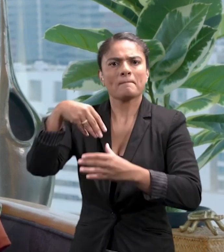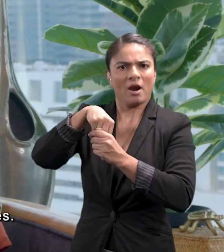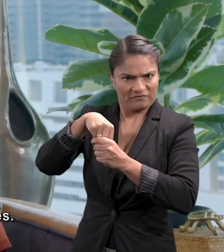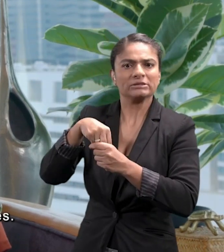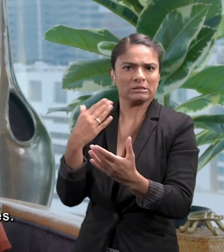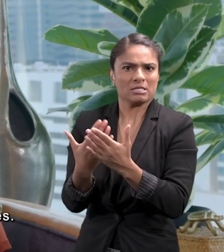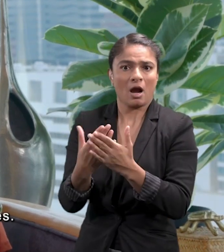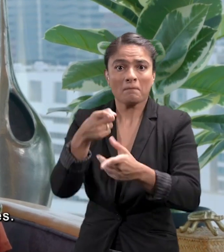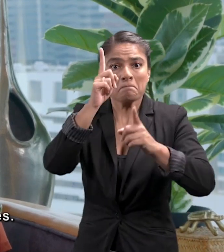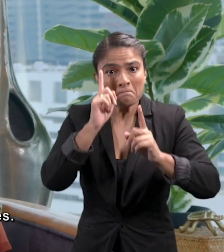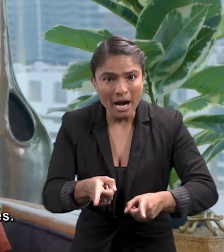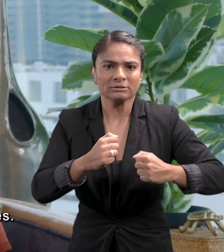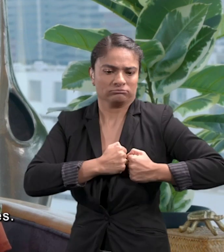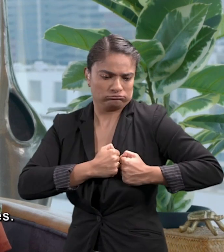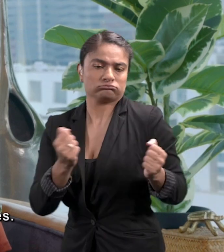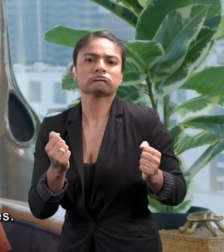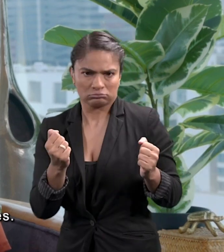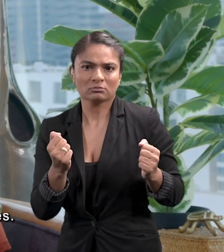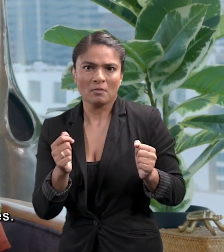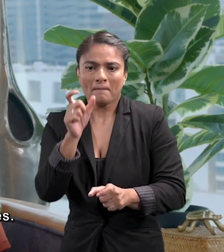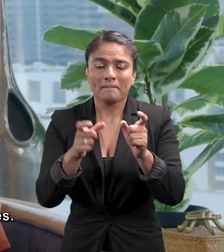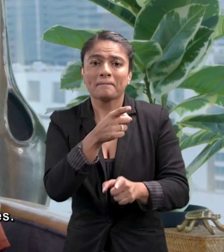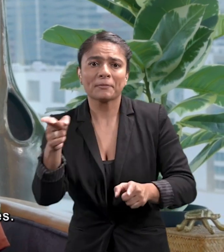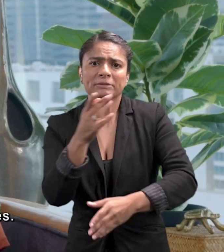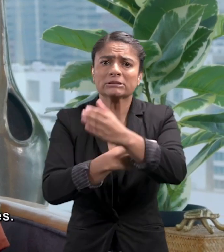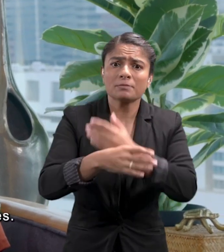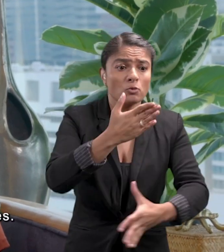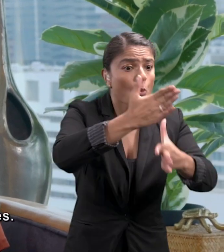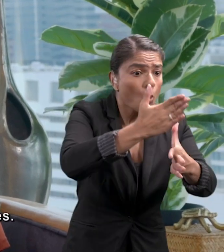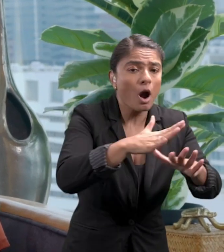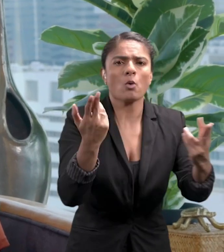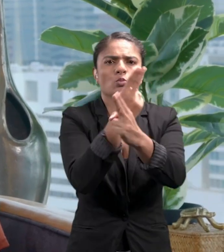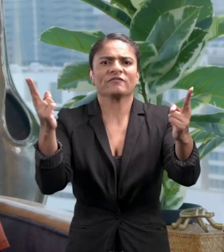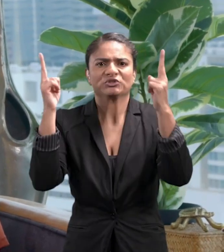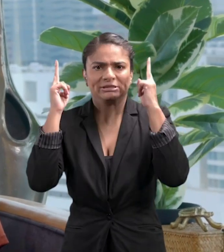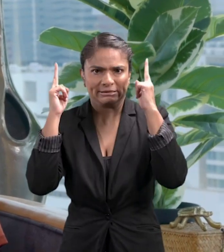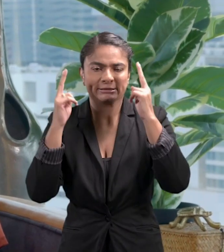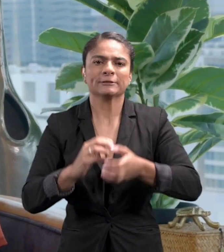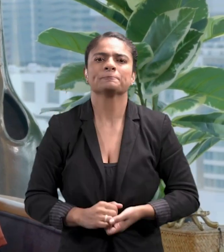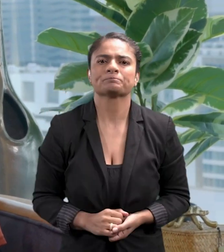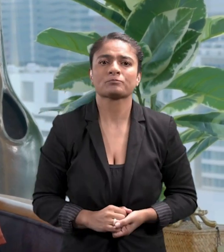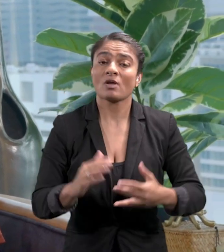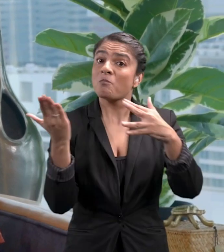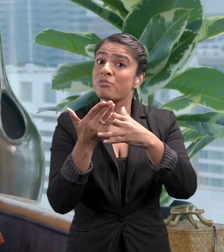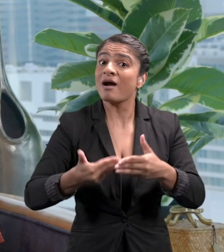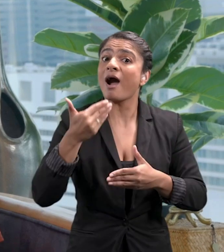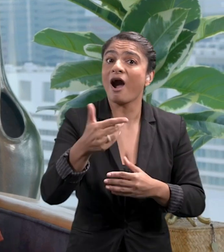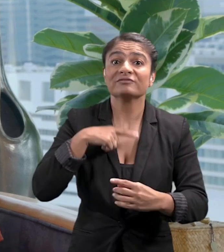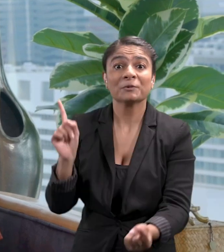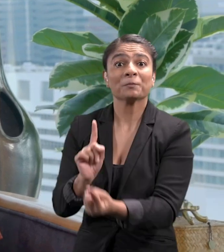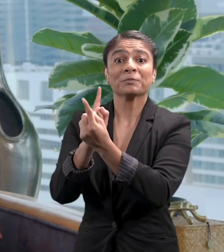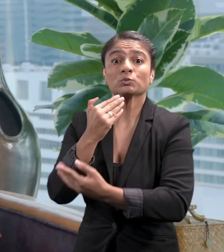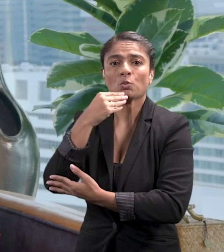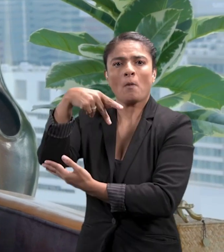verkry, hulle hul waardedaling aan werkgewers, universiteite en boddokumente moet openbaar. After the break, we meet up with